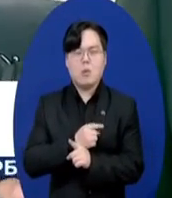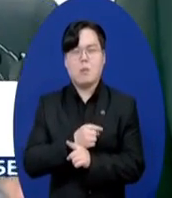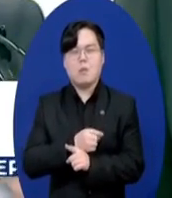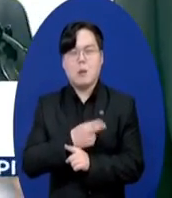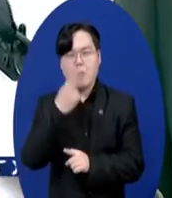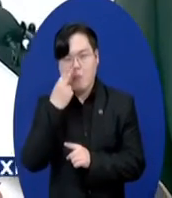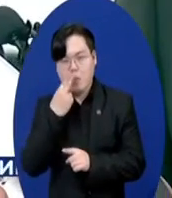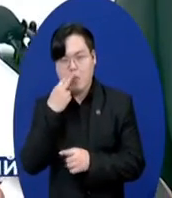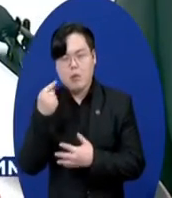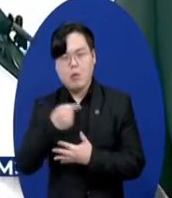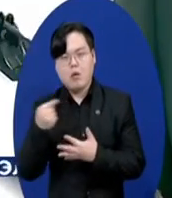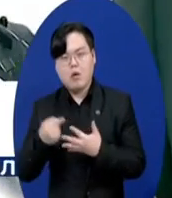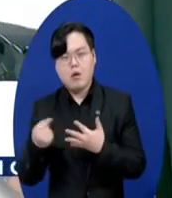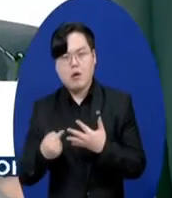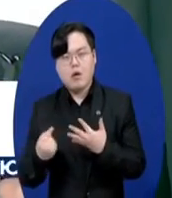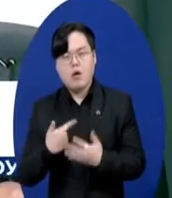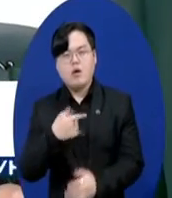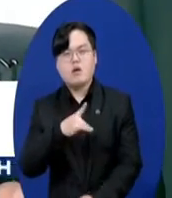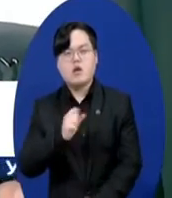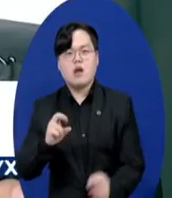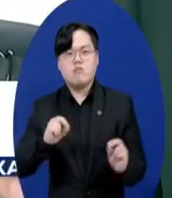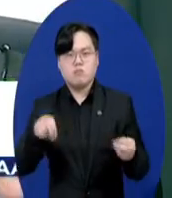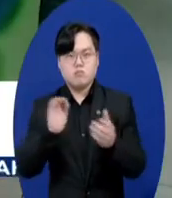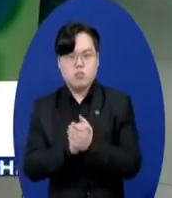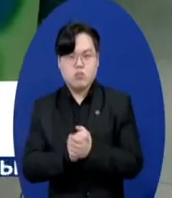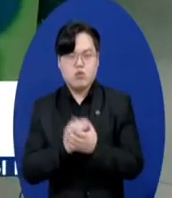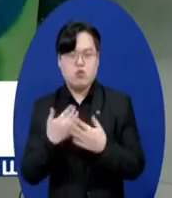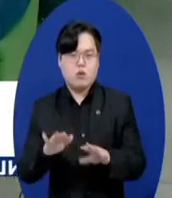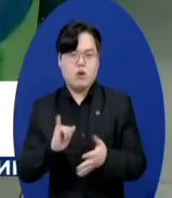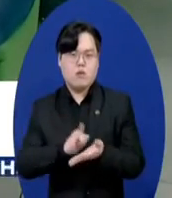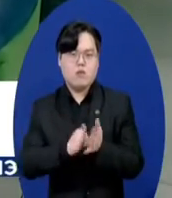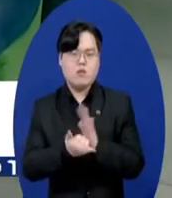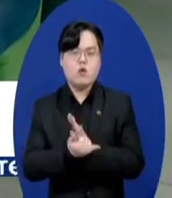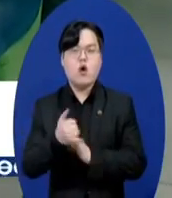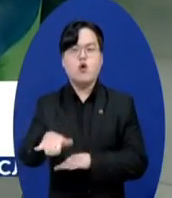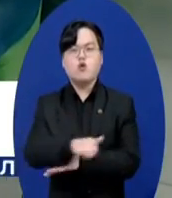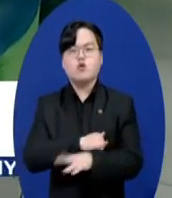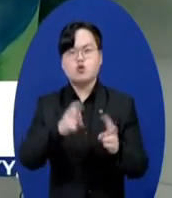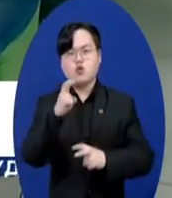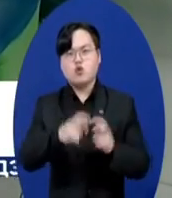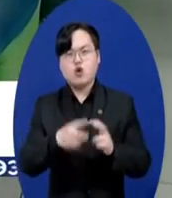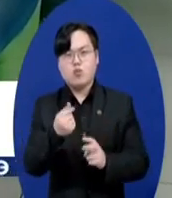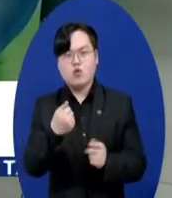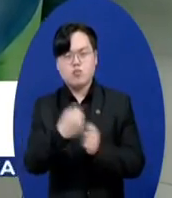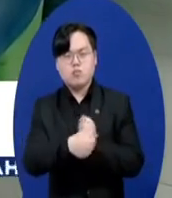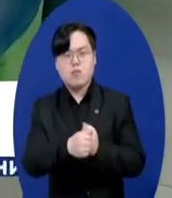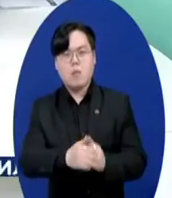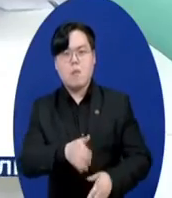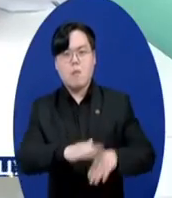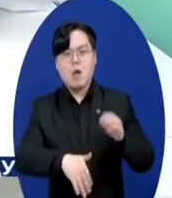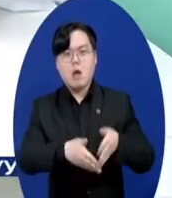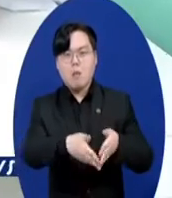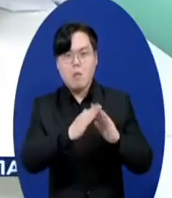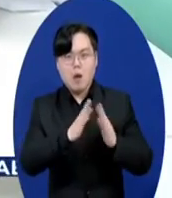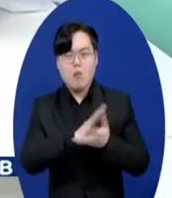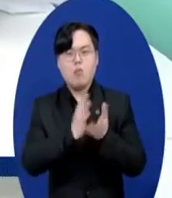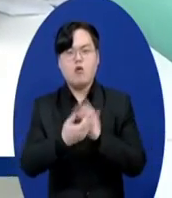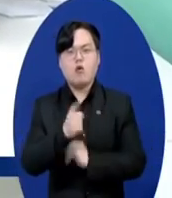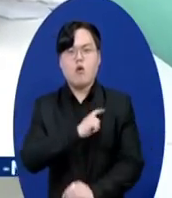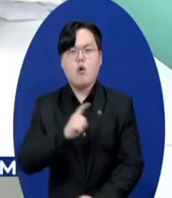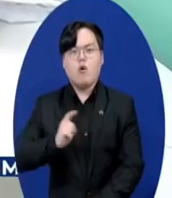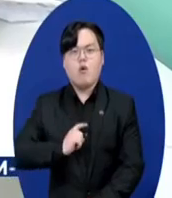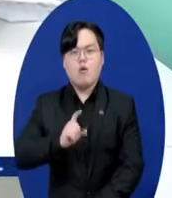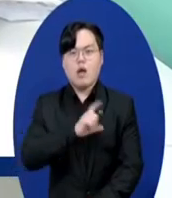хэрэгтэй ийм одоо гэрээг байгуулсан байгаа юм. Улсын үйлдвэрийн хөрөнгөөр баригдсан ч өнөө хүртэл хувийн хөвчлийн өмчлөгчд